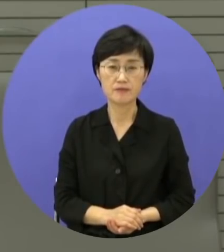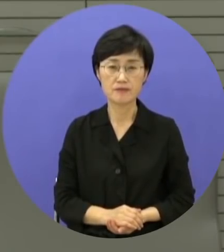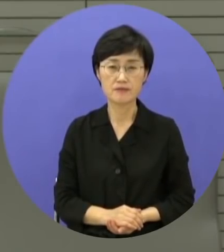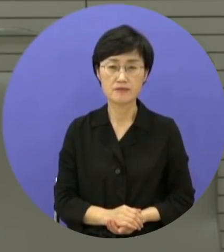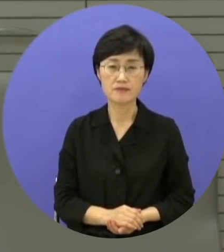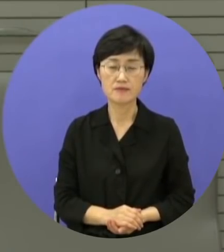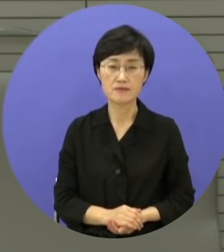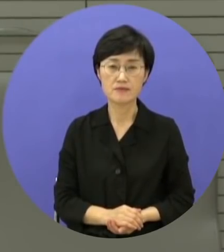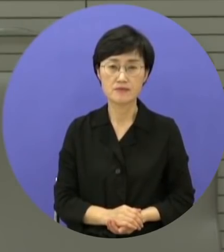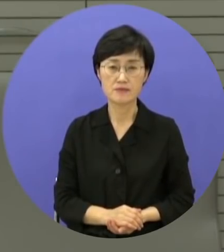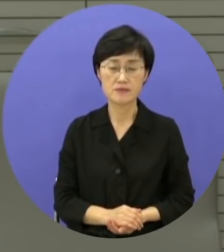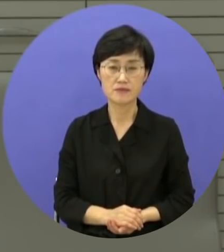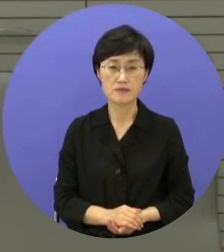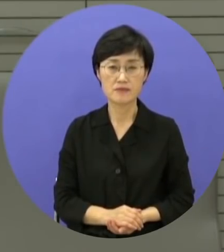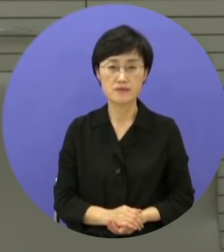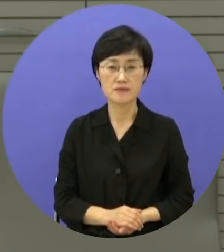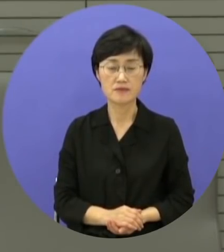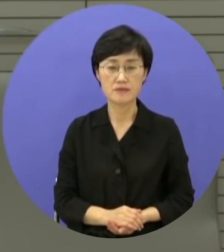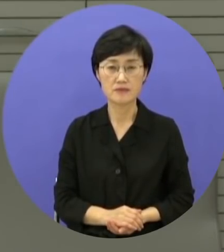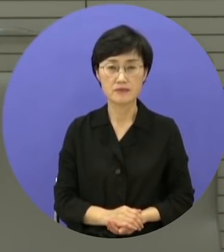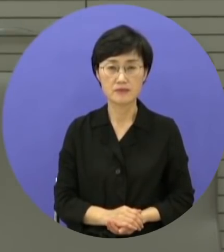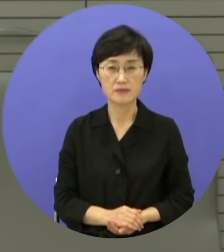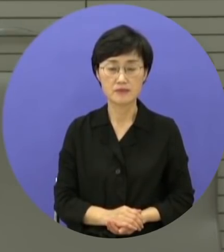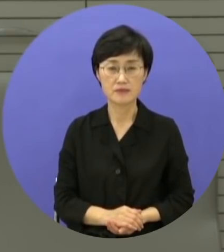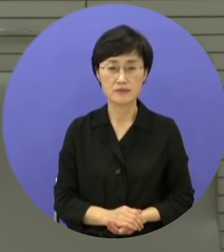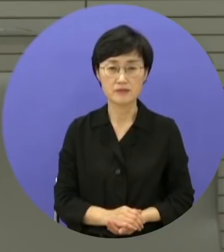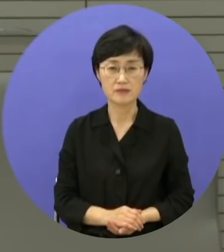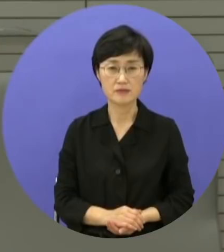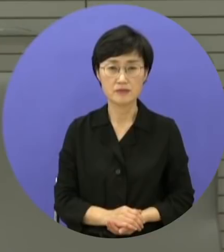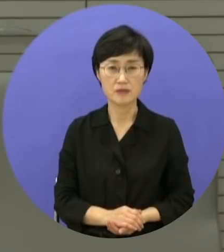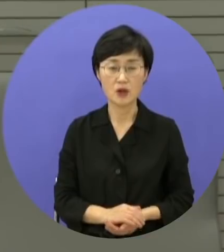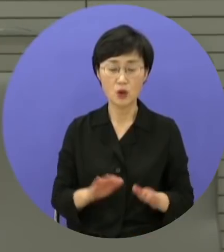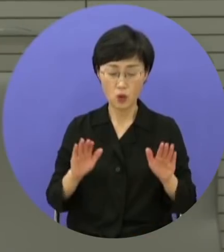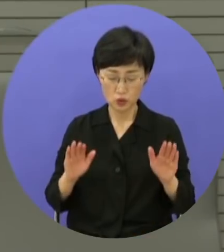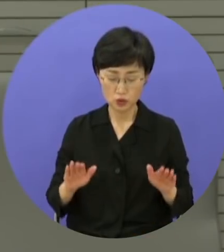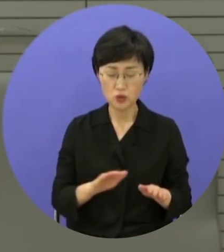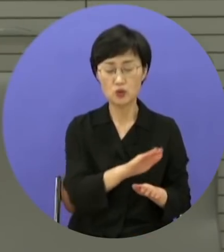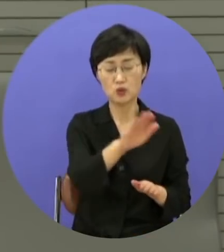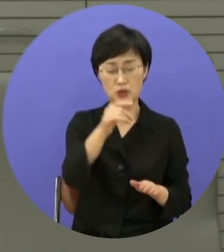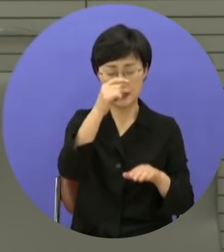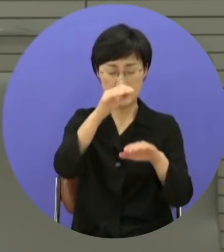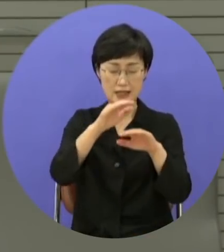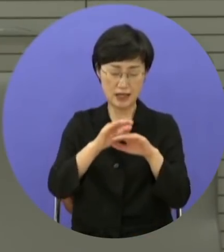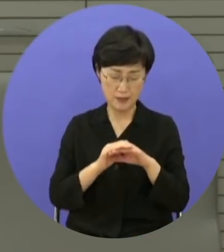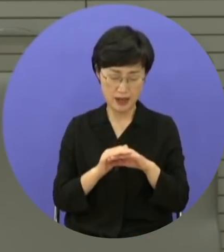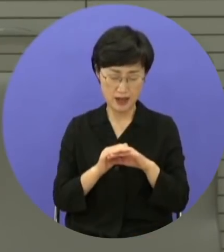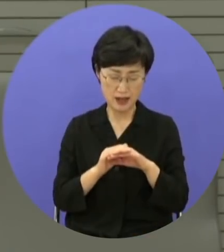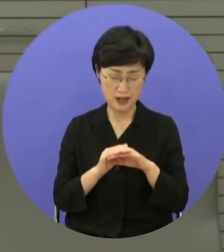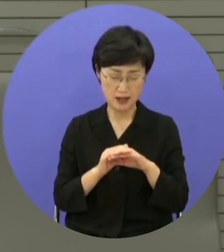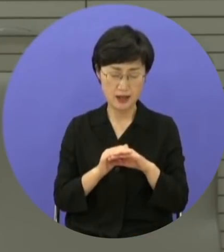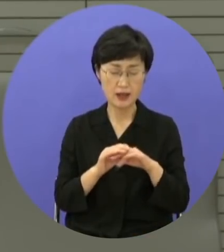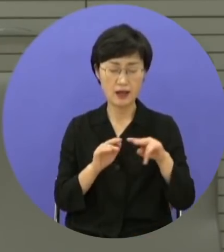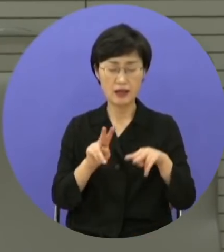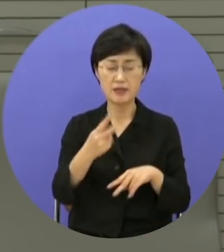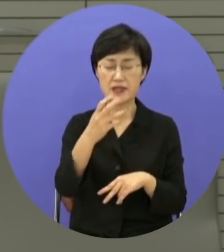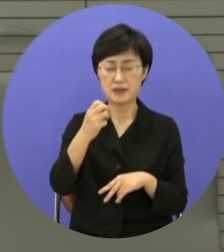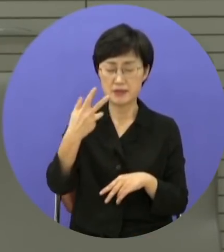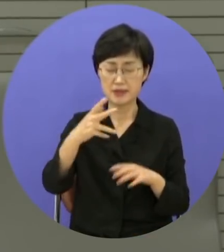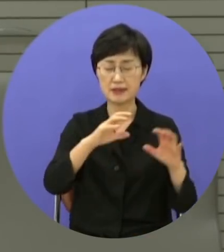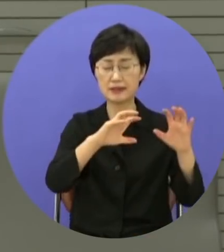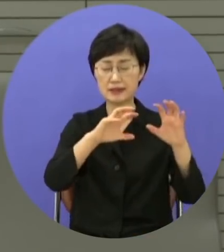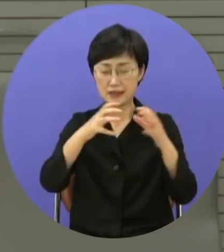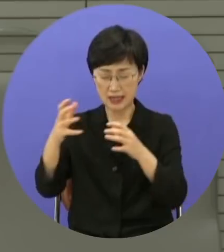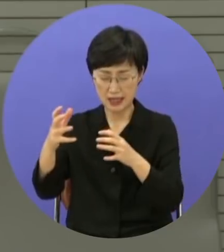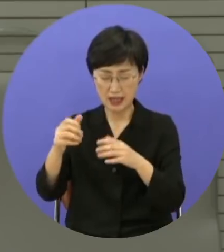Mighty God, Everlasting Father, Prince of Peace. 오늘 우리의 예배가 237 나라 5천 종족의 생명과 구원의